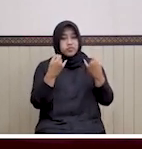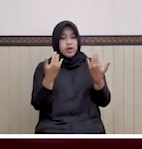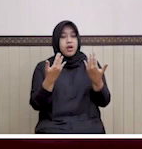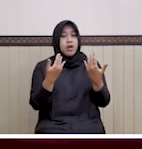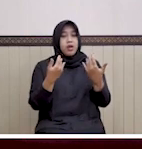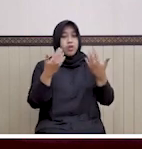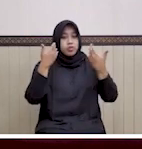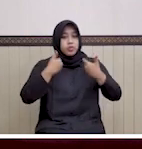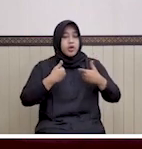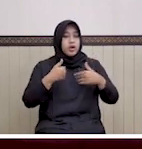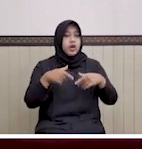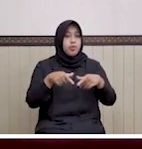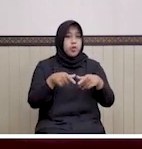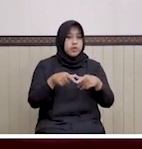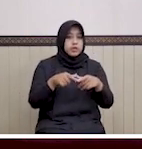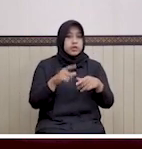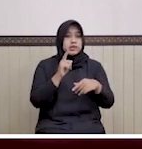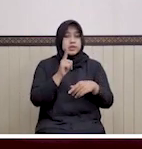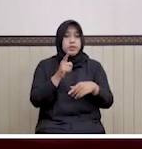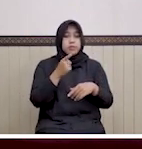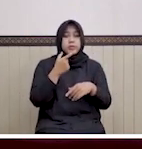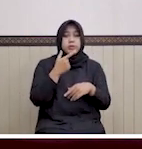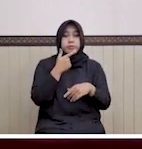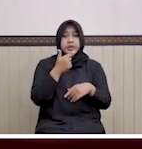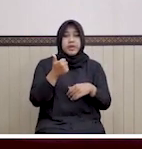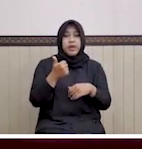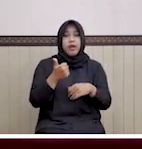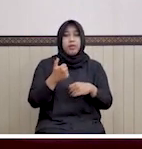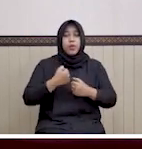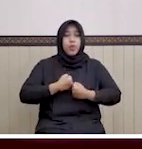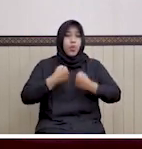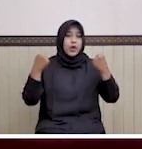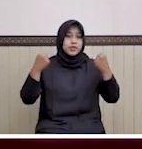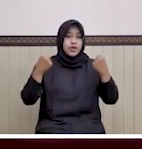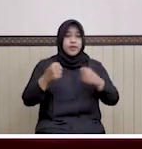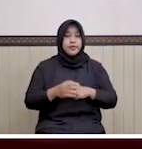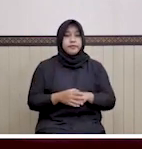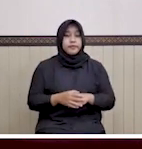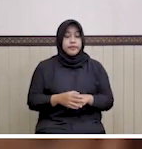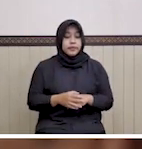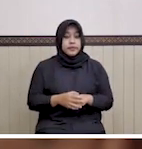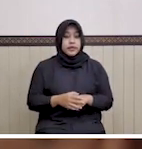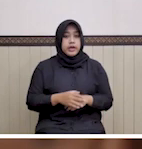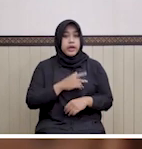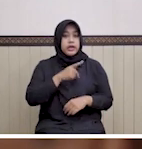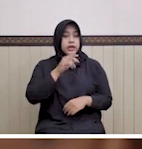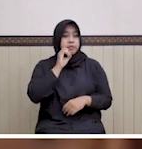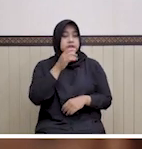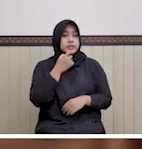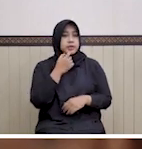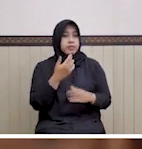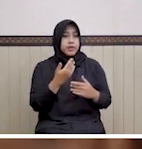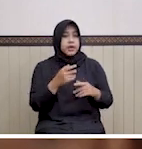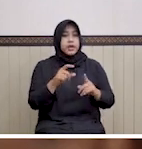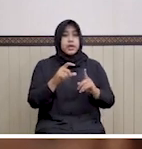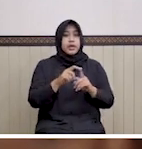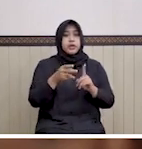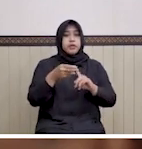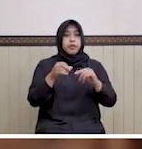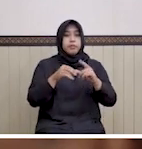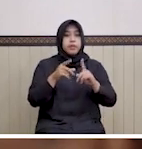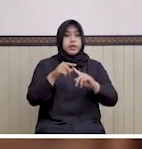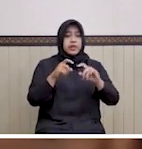karena ketimpangan relasi kuasa ketimpangan relasi kuasa dan ketika kita bicara difabilitas